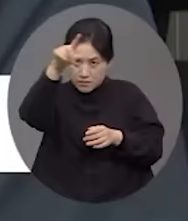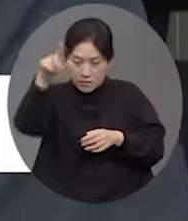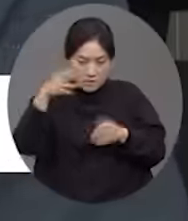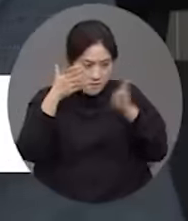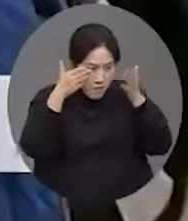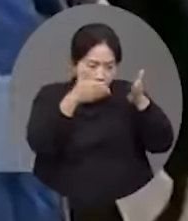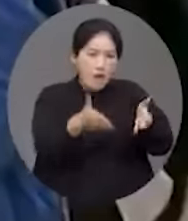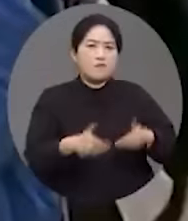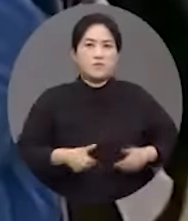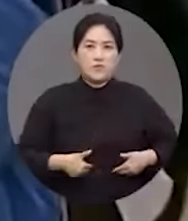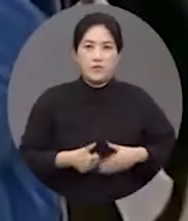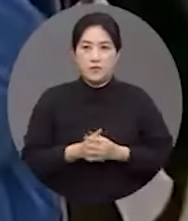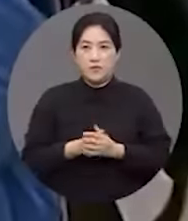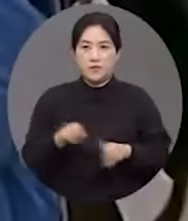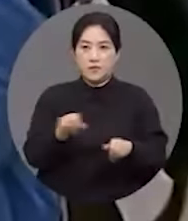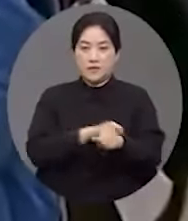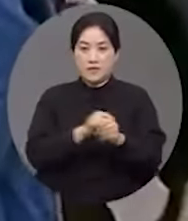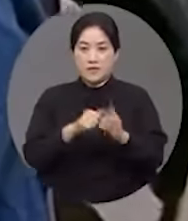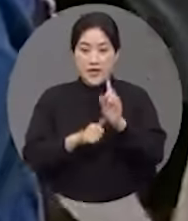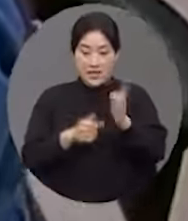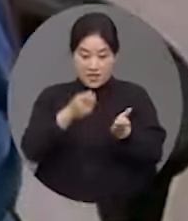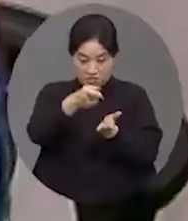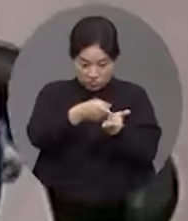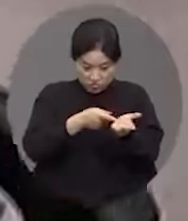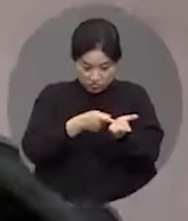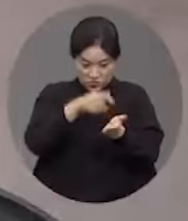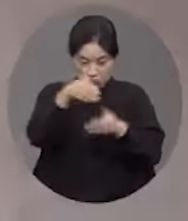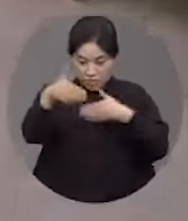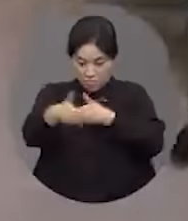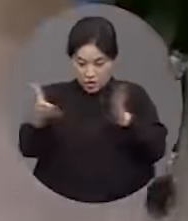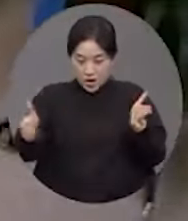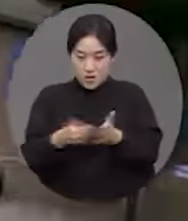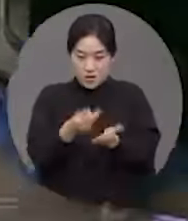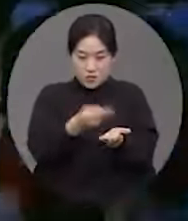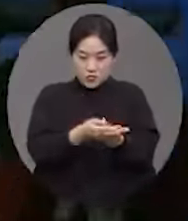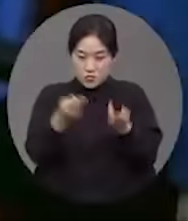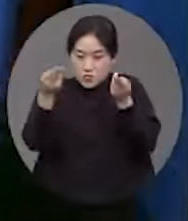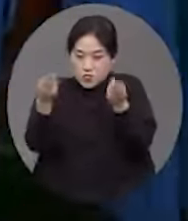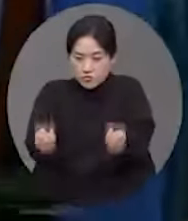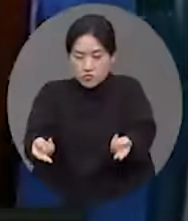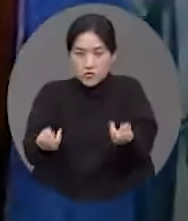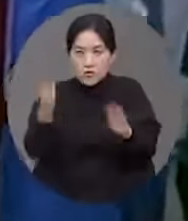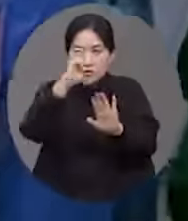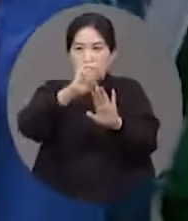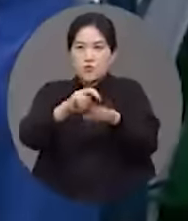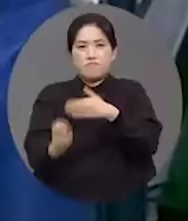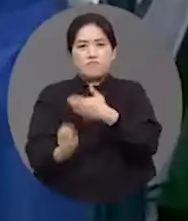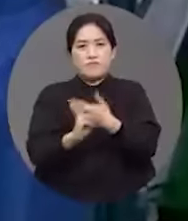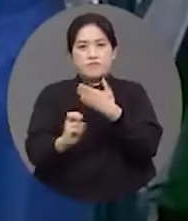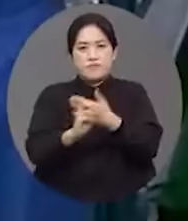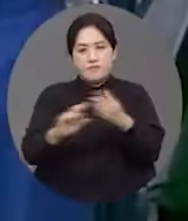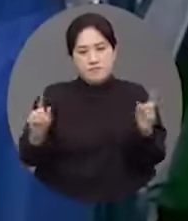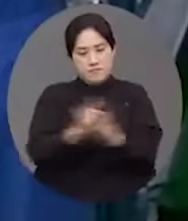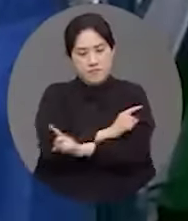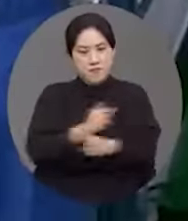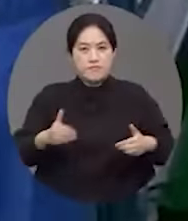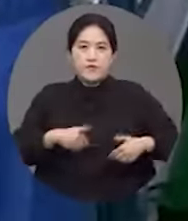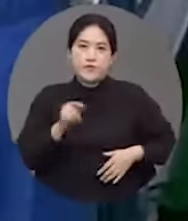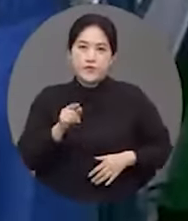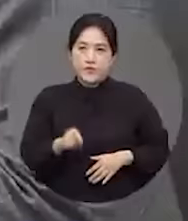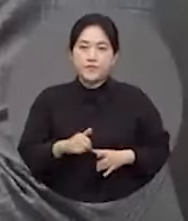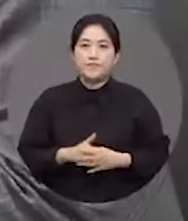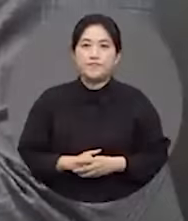되는데. 특히 하나의 수술실에 수술대 두 개를 둔 것은 의료법 위반으로 시정명령